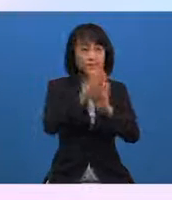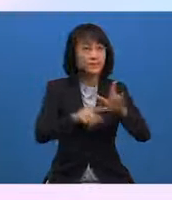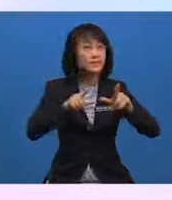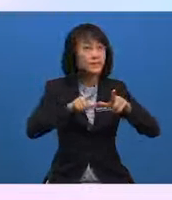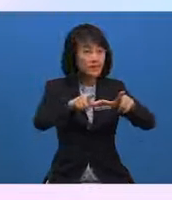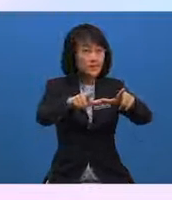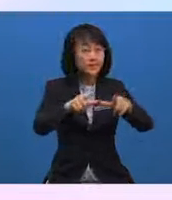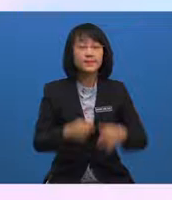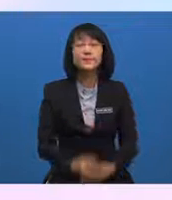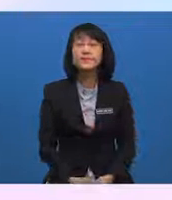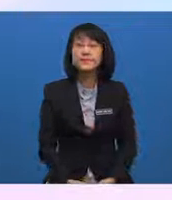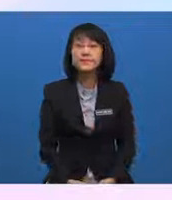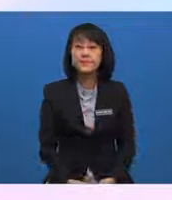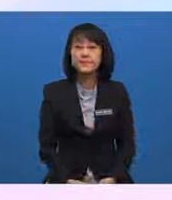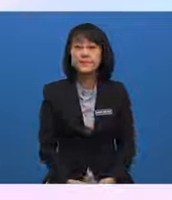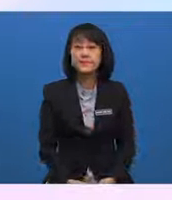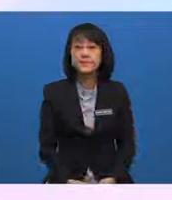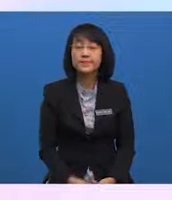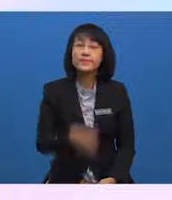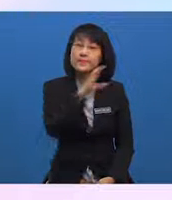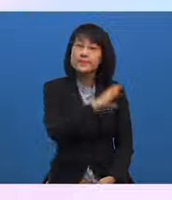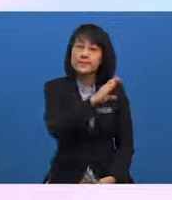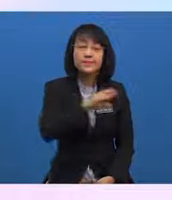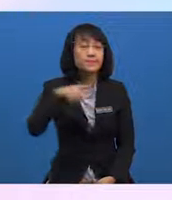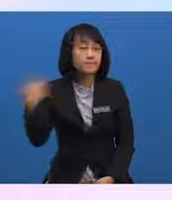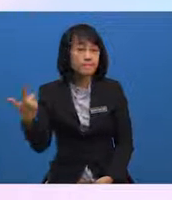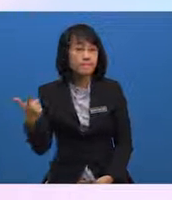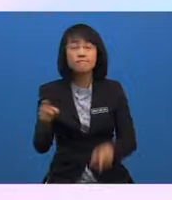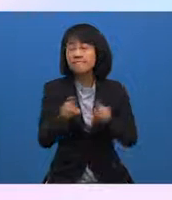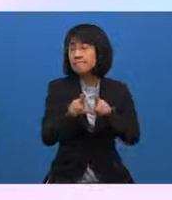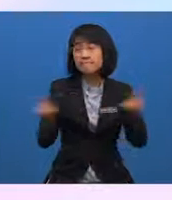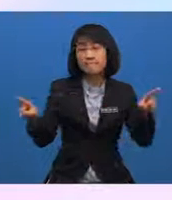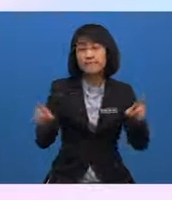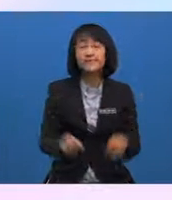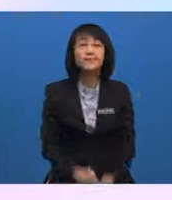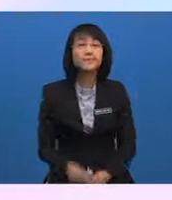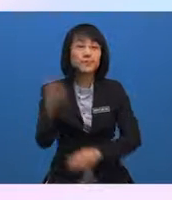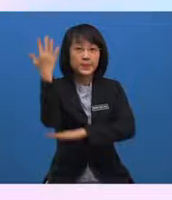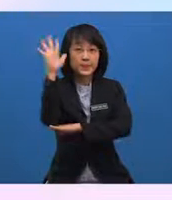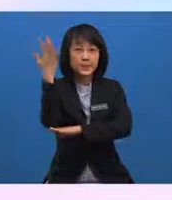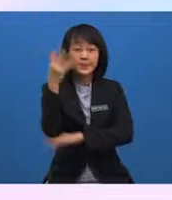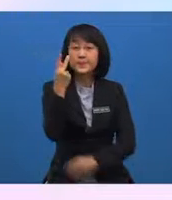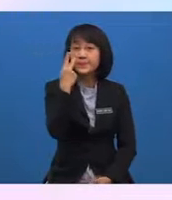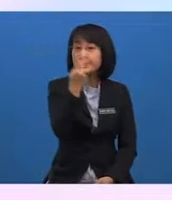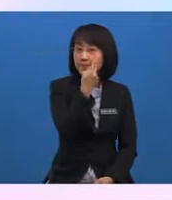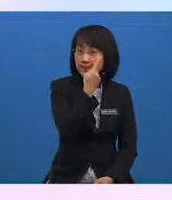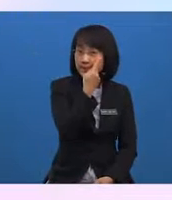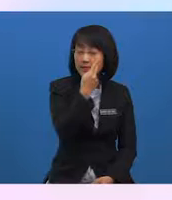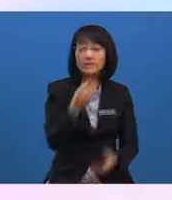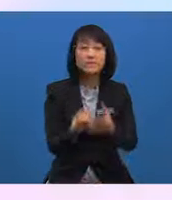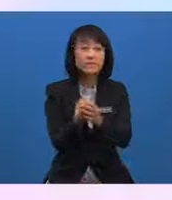Namun, ciri bahagian yang lain adalah berbeza. Pokok bunga keembung merupakan tumbuhan